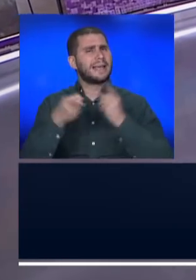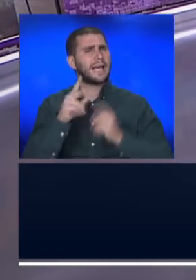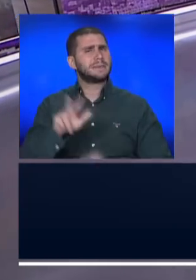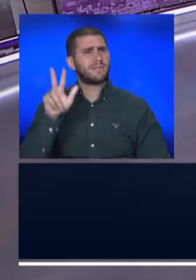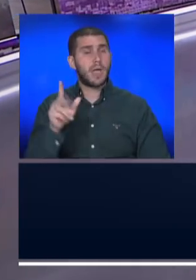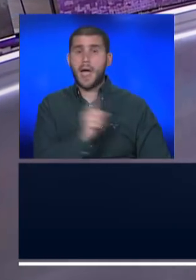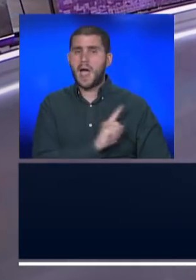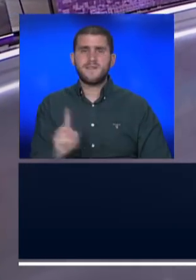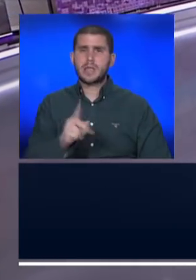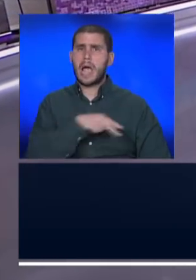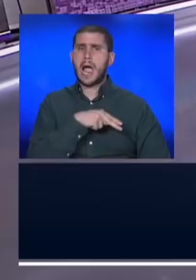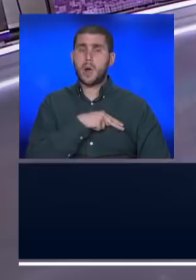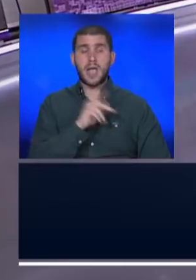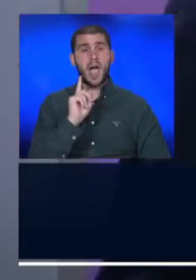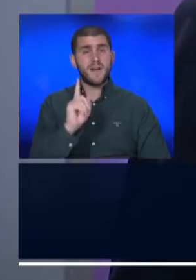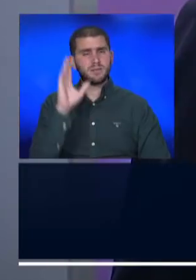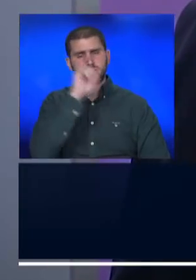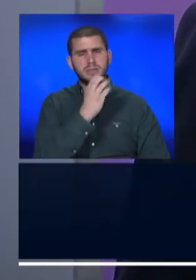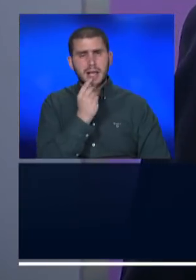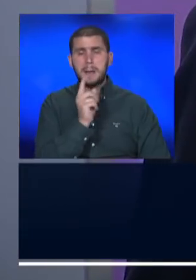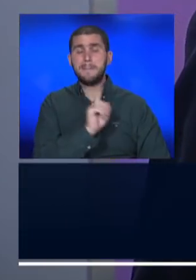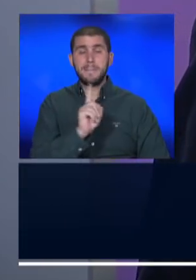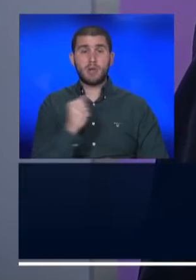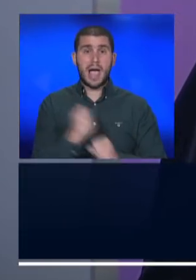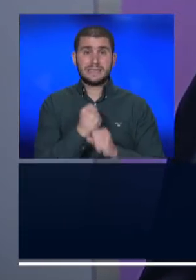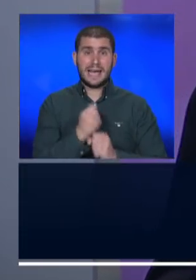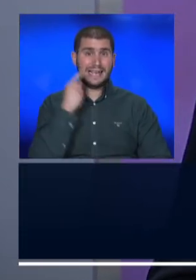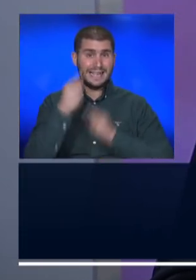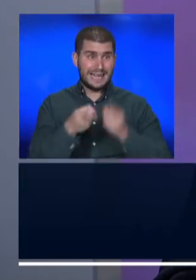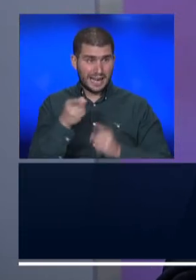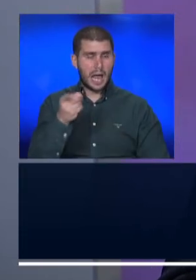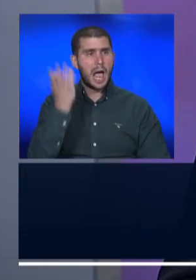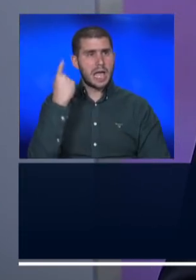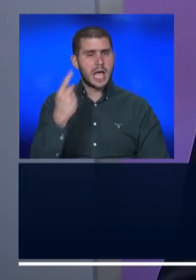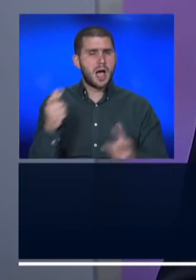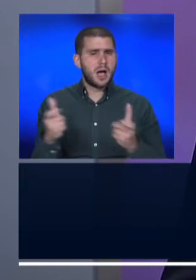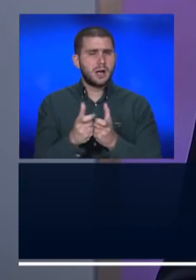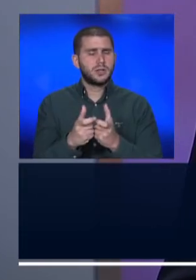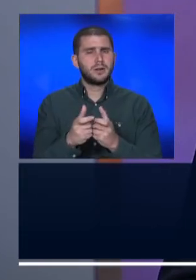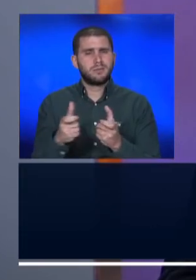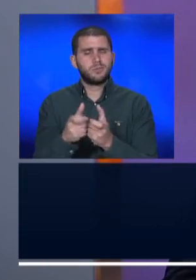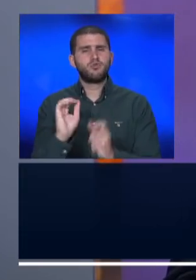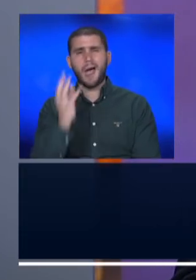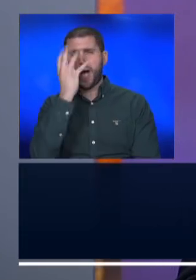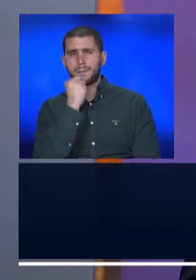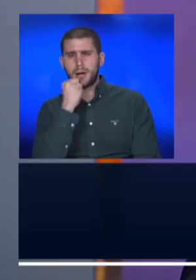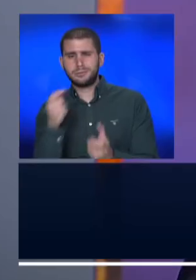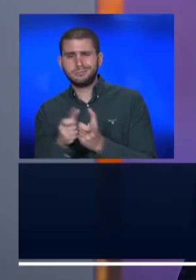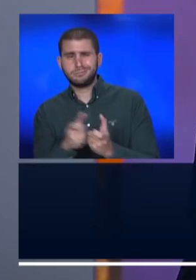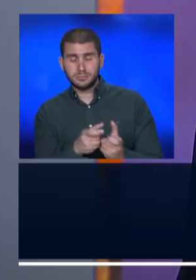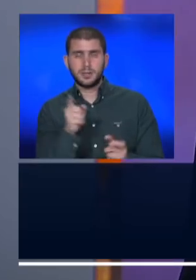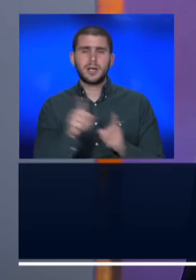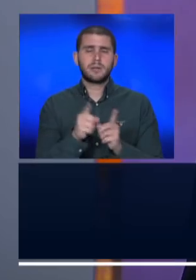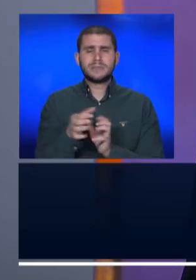אבל ההבנה בישראל שמי שביצע את הירי הזה, זה היה שלוחות של חמאס. הזכיין של חמאס